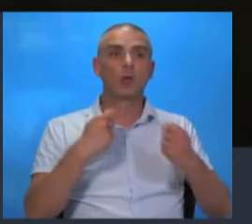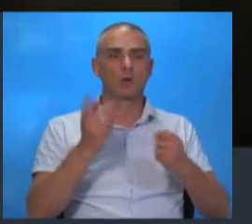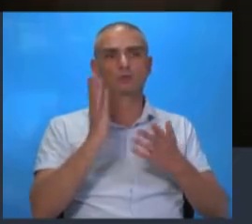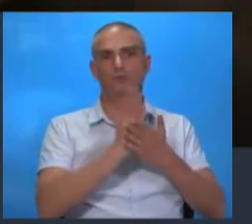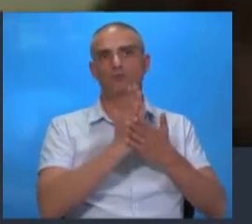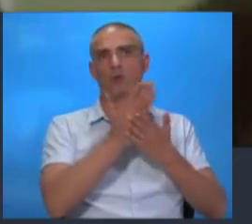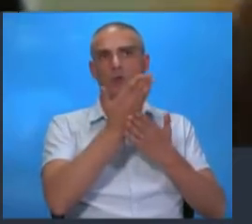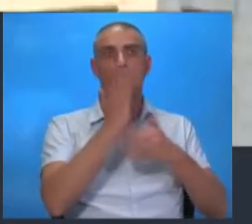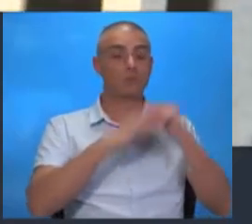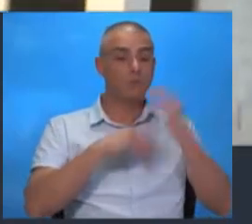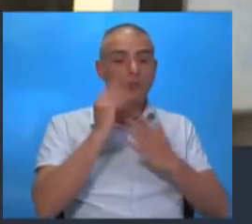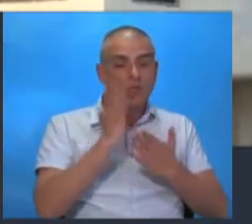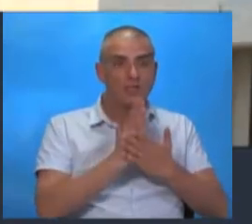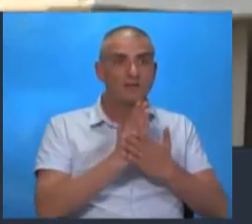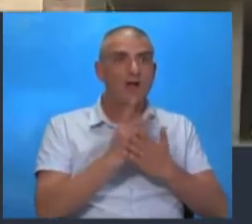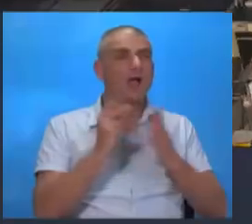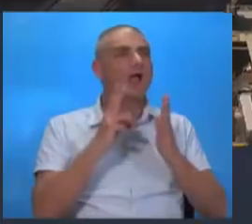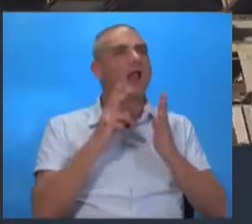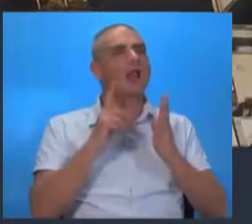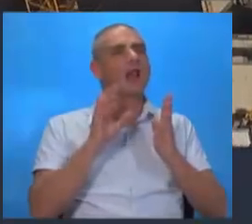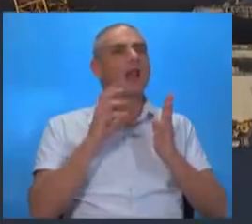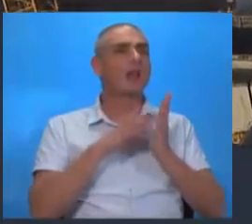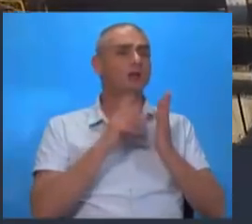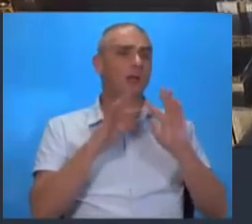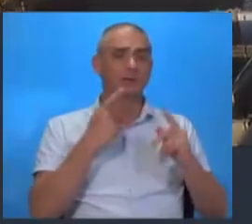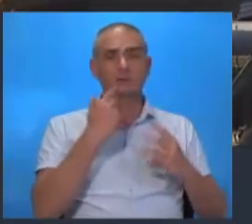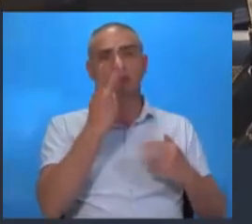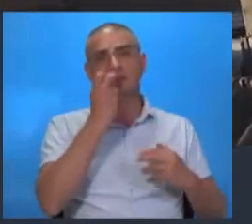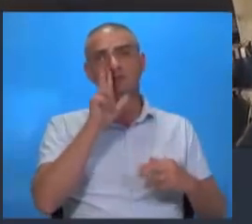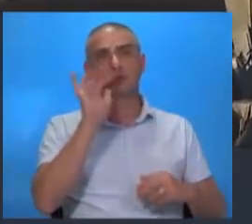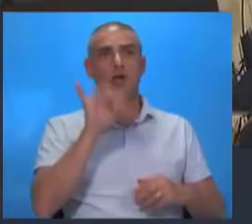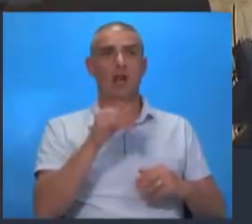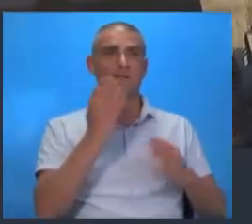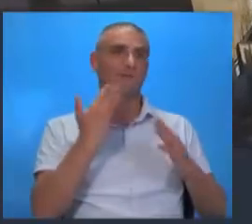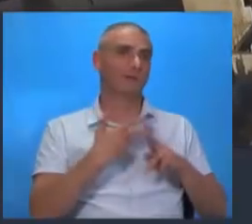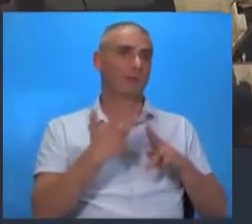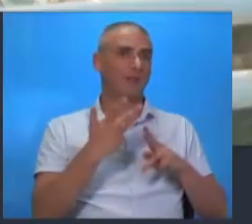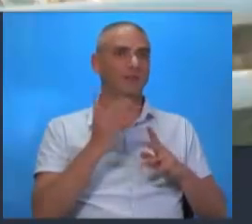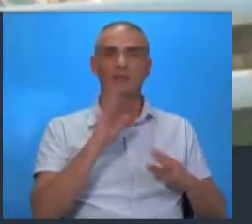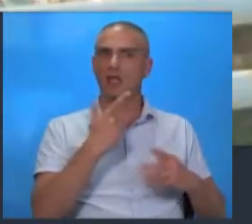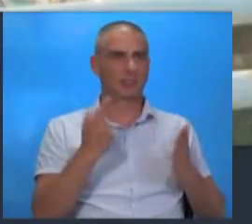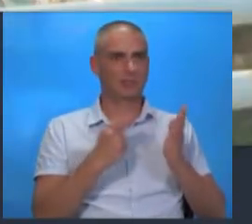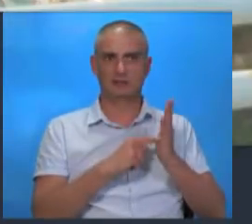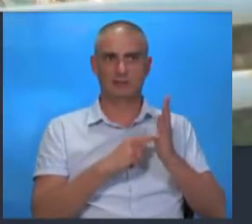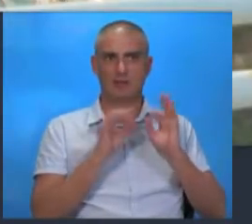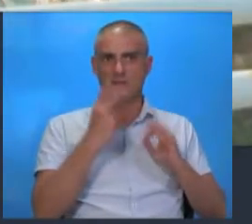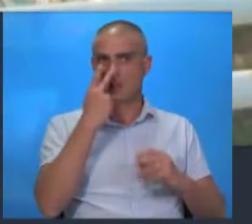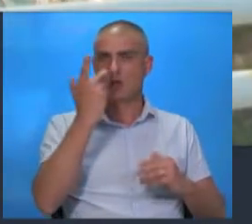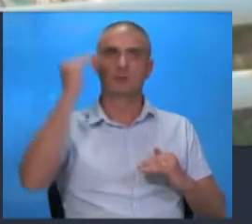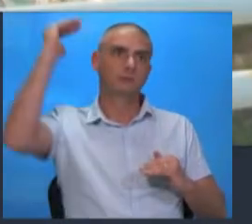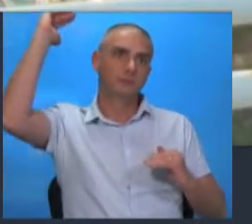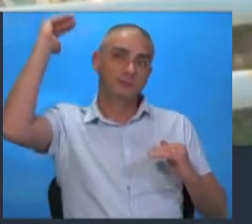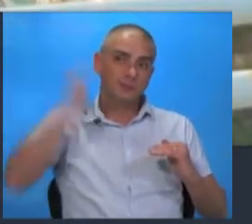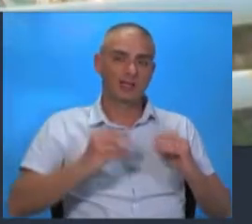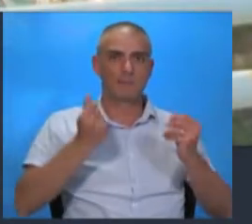המדף, בנויות. בלמ"ס מעריכים אותו ב-23,000 בלבד. למעשה אין סיבה אמיתית לראות